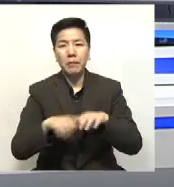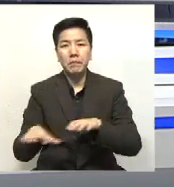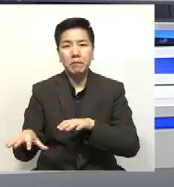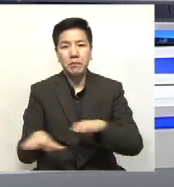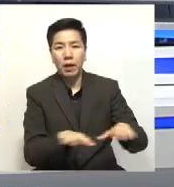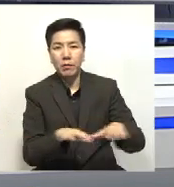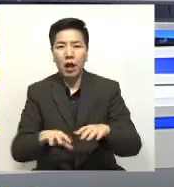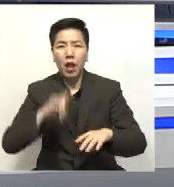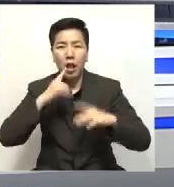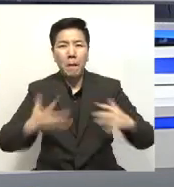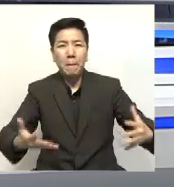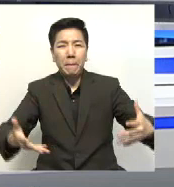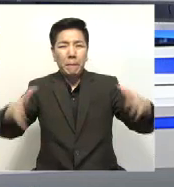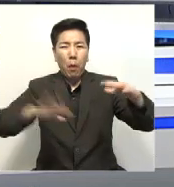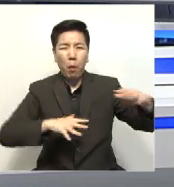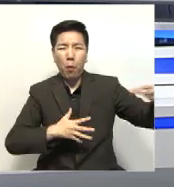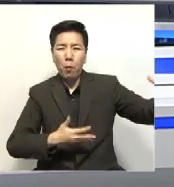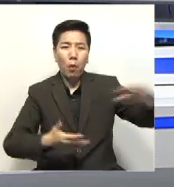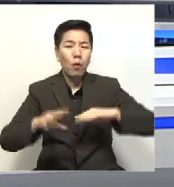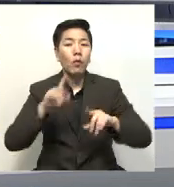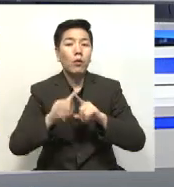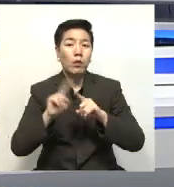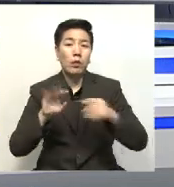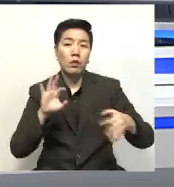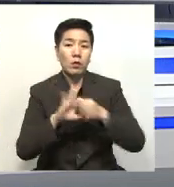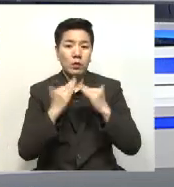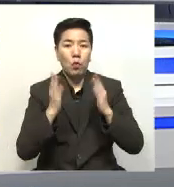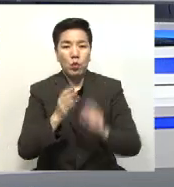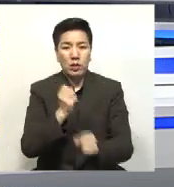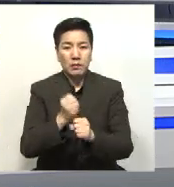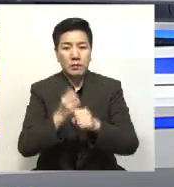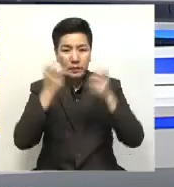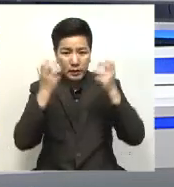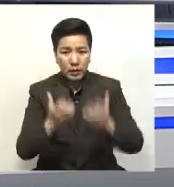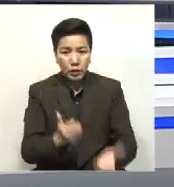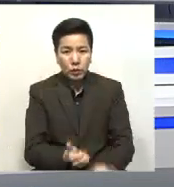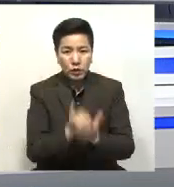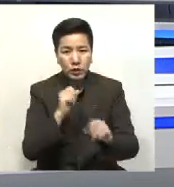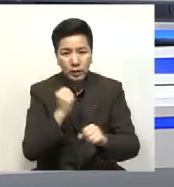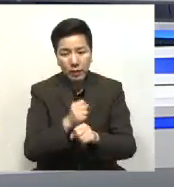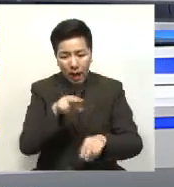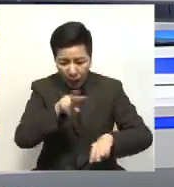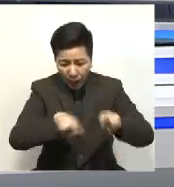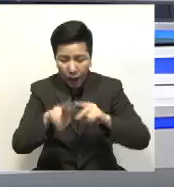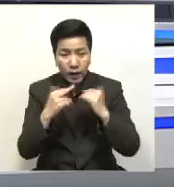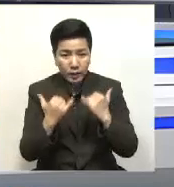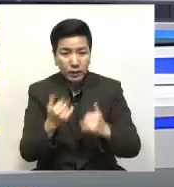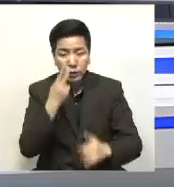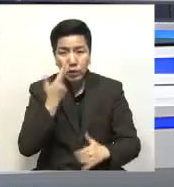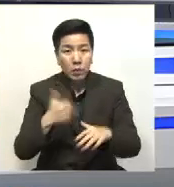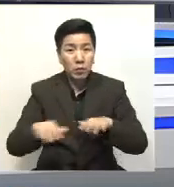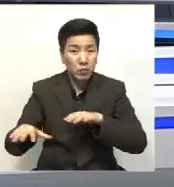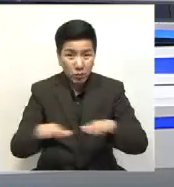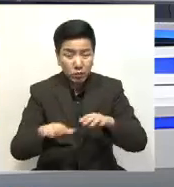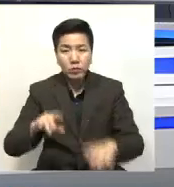ของแผ่นดินไหวแล้วก็สึนามิแต่ปรากฏว่าช่วงนี้ถึงแม้ว่าเจ้าหน้าที่จะยังคงทำงานกันอย่างหนักในการปฏิบัติการค้นหาแต่วันนี้เกิด